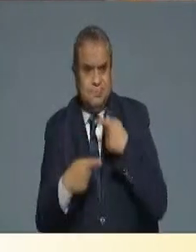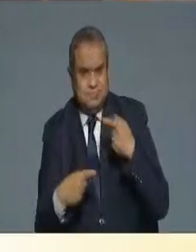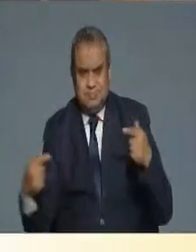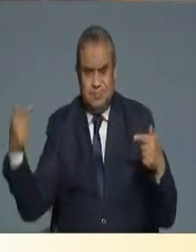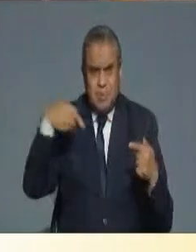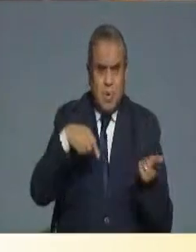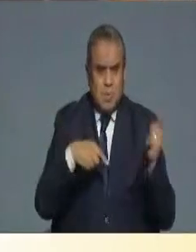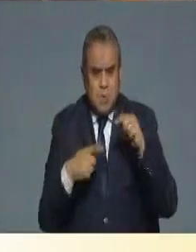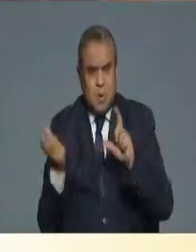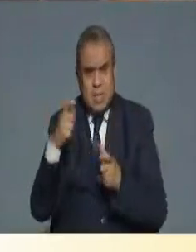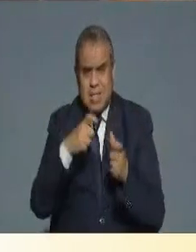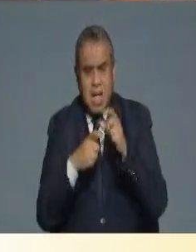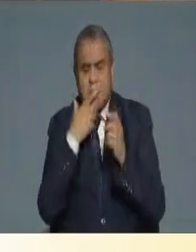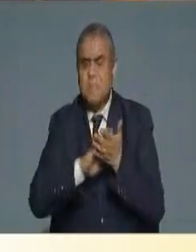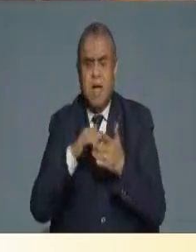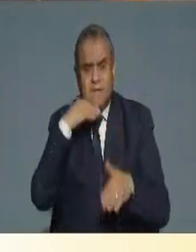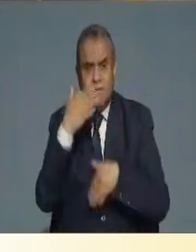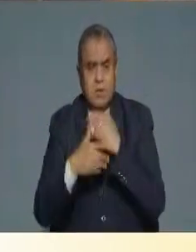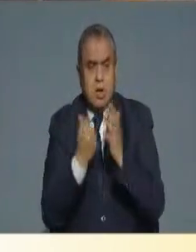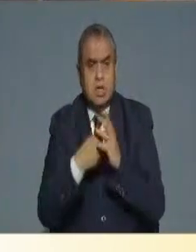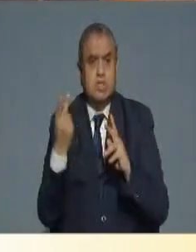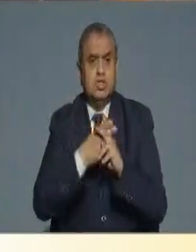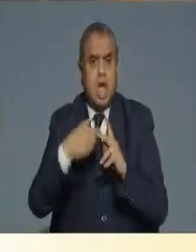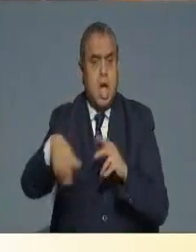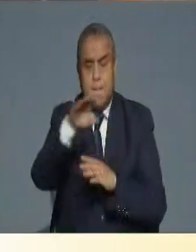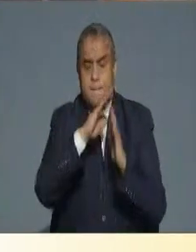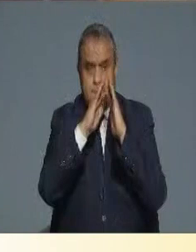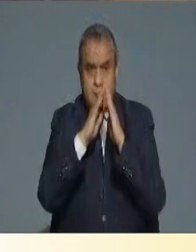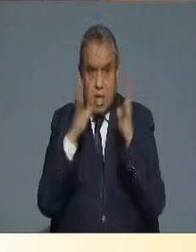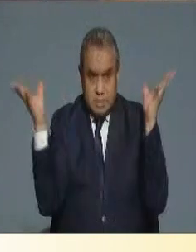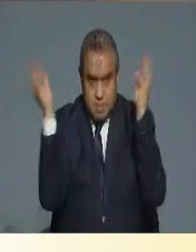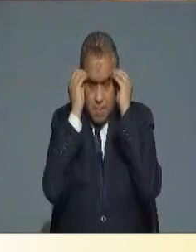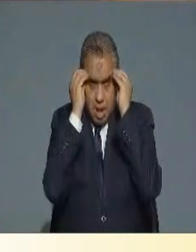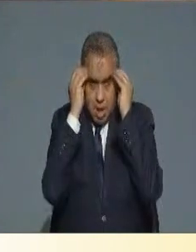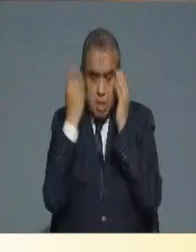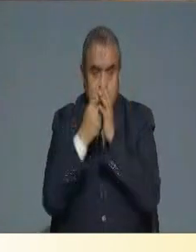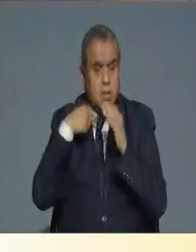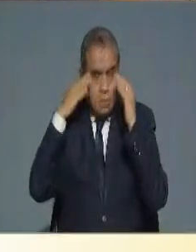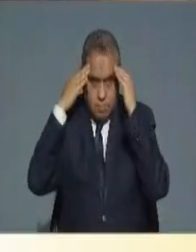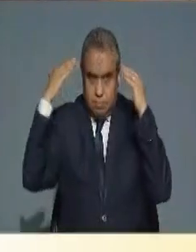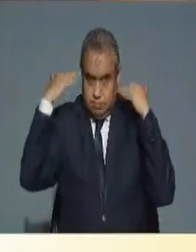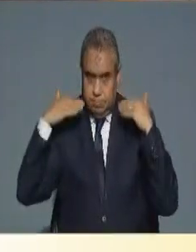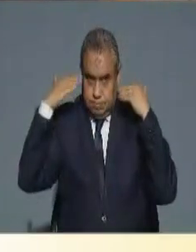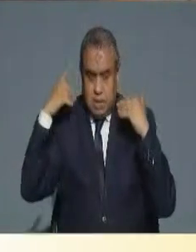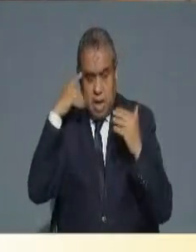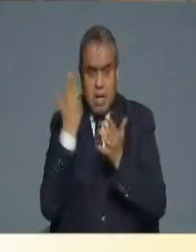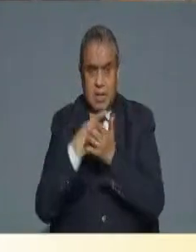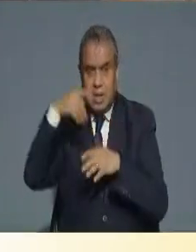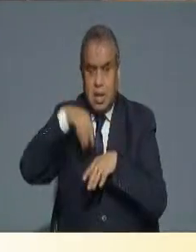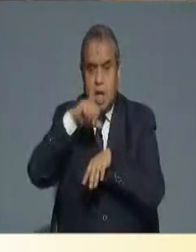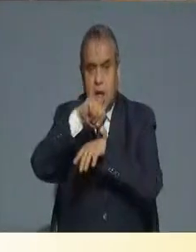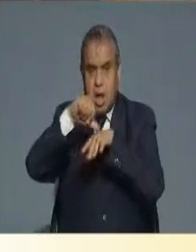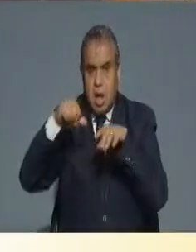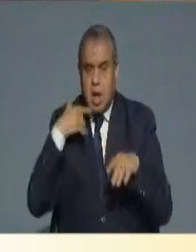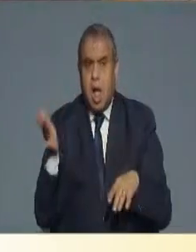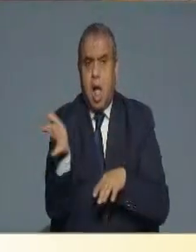ده للمصريين كلها عشان الدنيا كلها بتقف جنب بعضها، وإحنا أشقائنا يعني أشقائنا